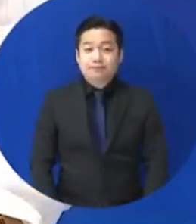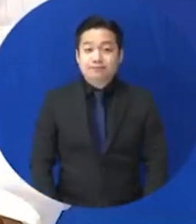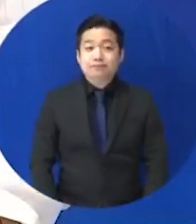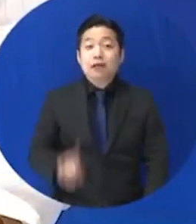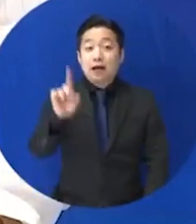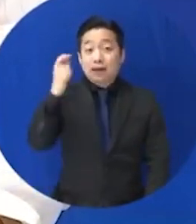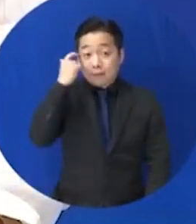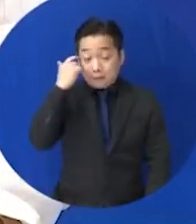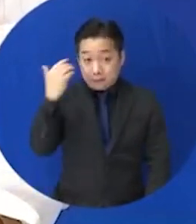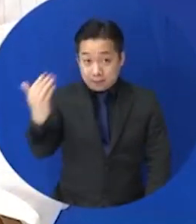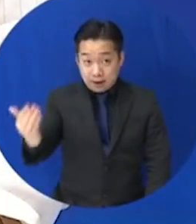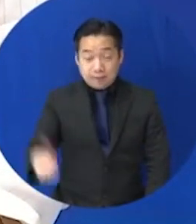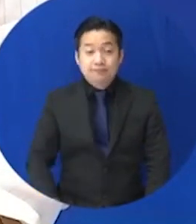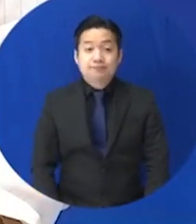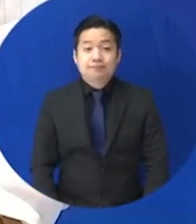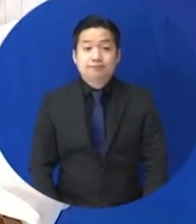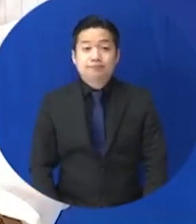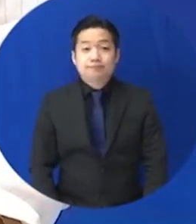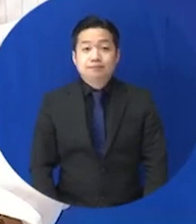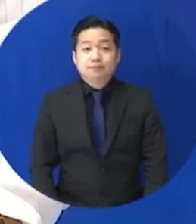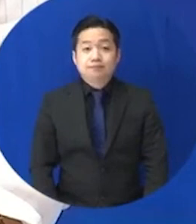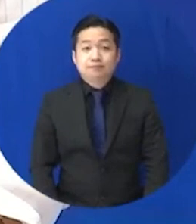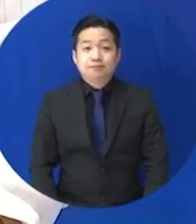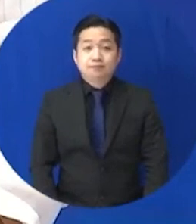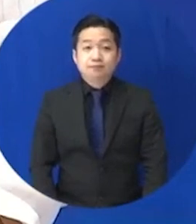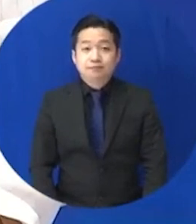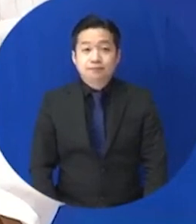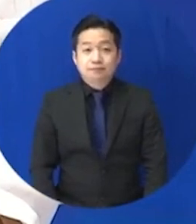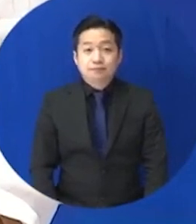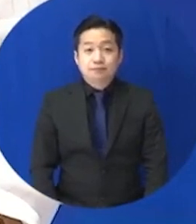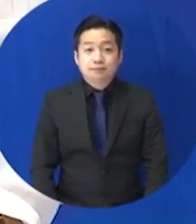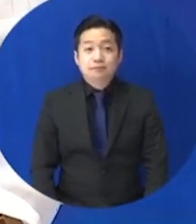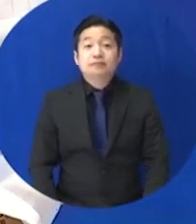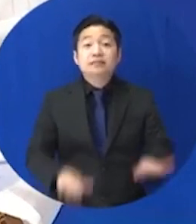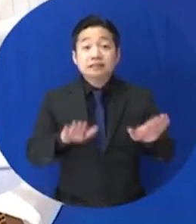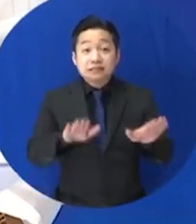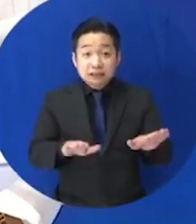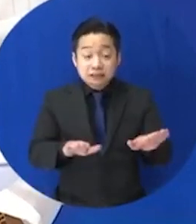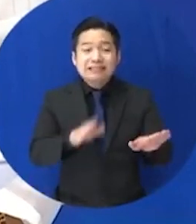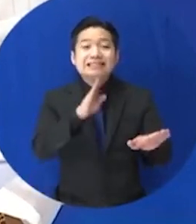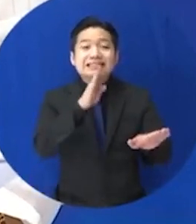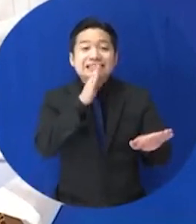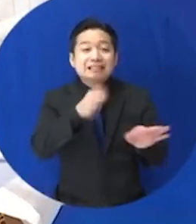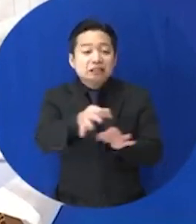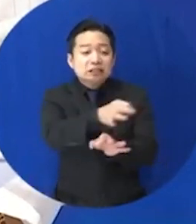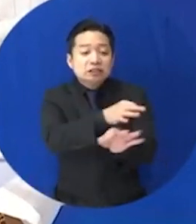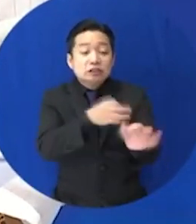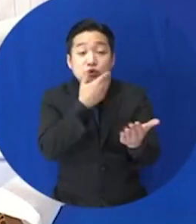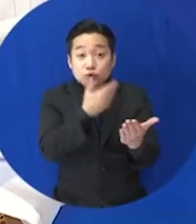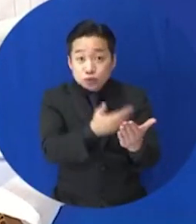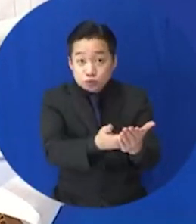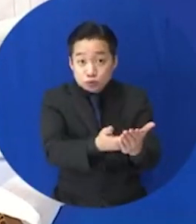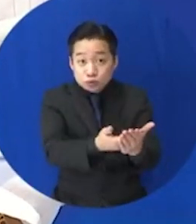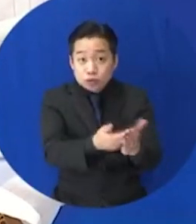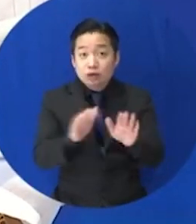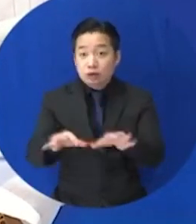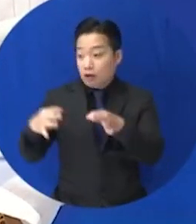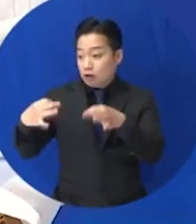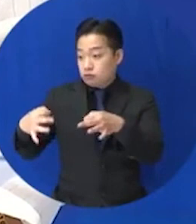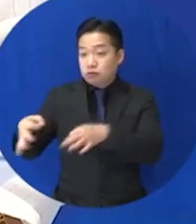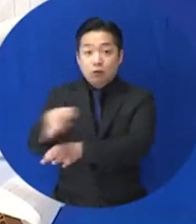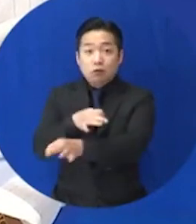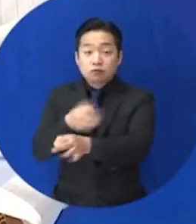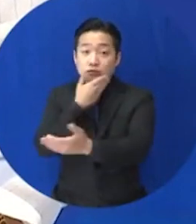하나 여쭤보겠습니다. 사실 실물 경제도 중요한데요. 지금 금융 영역이 훨씬 더